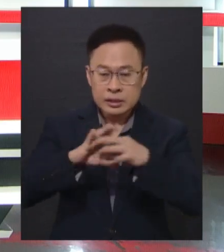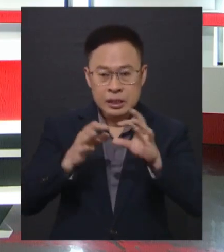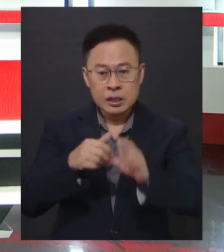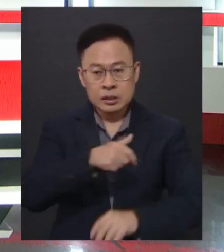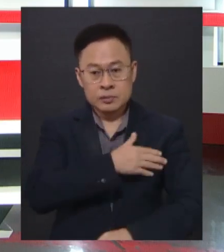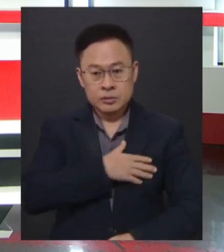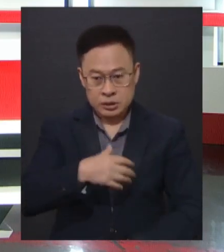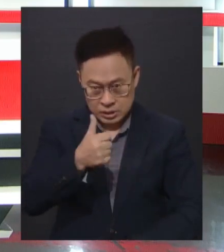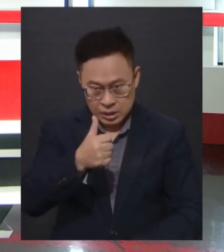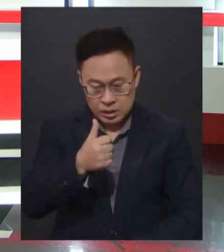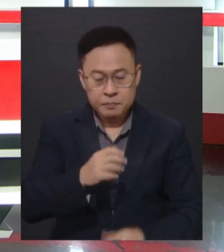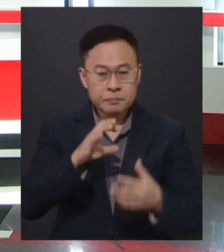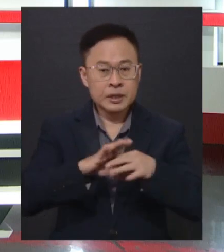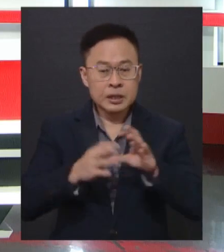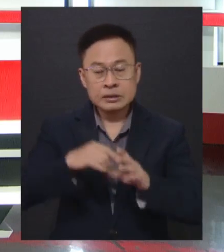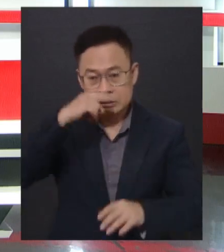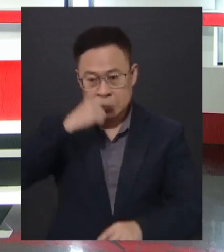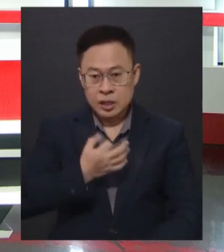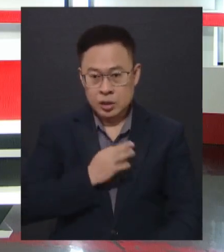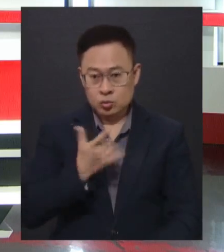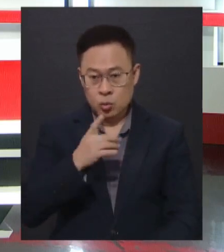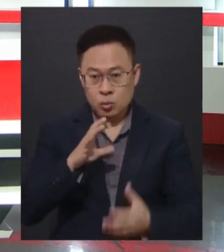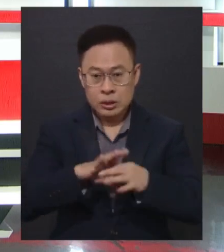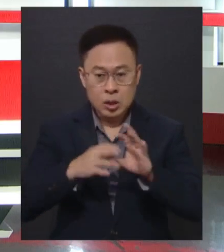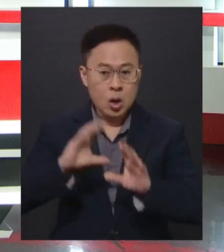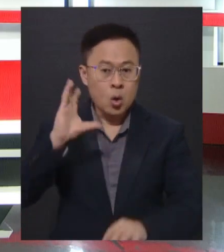ตินะครับเป็นหนึ่งในชนิดกีฬาที่เราได้เหรียญโอลิมปิกเก